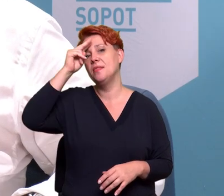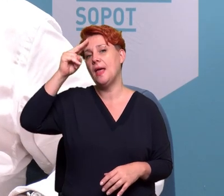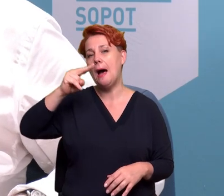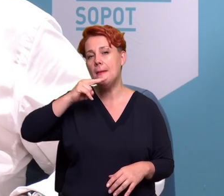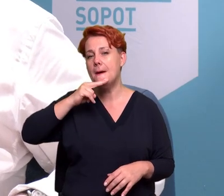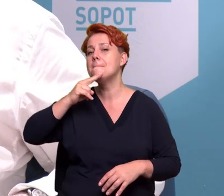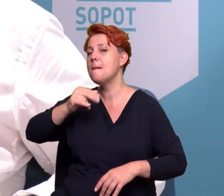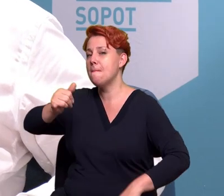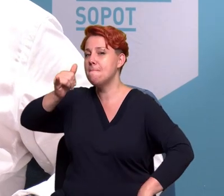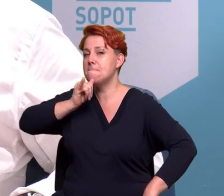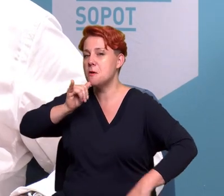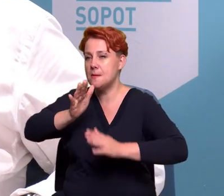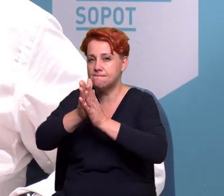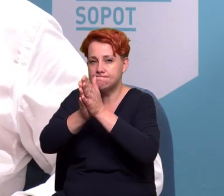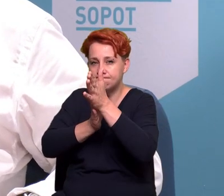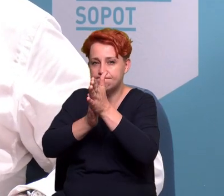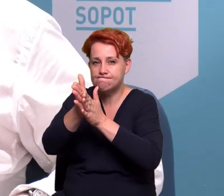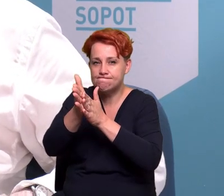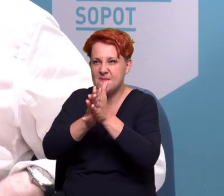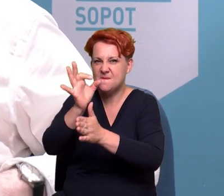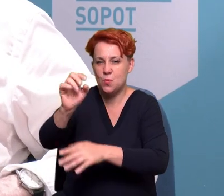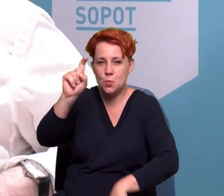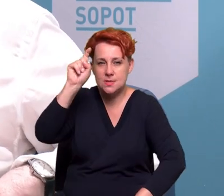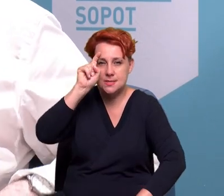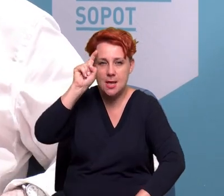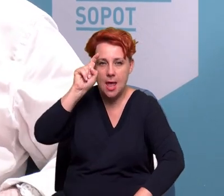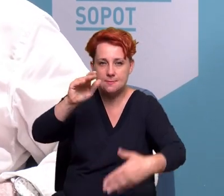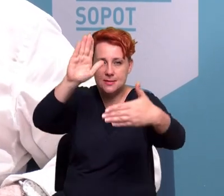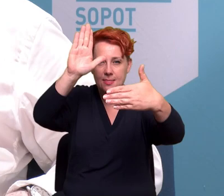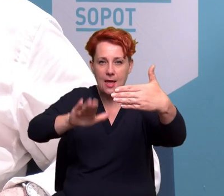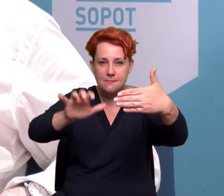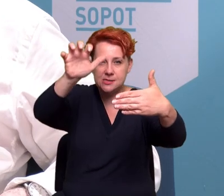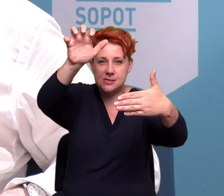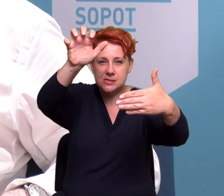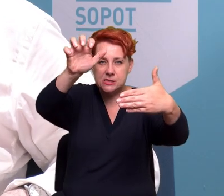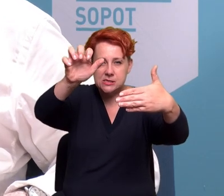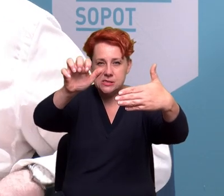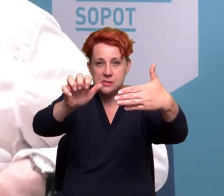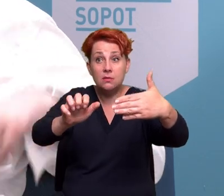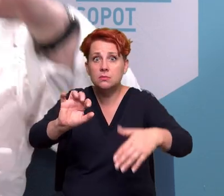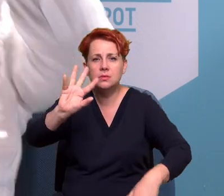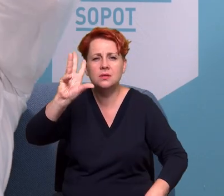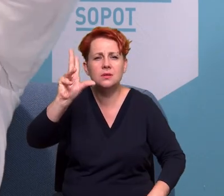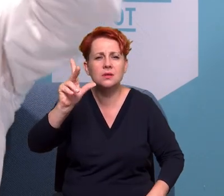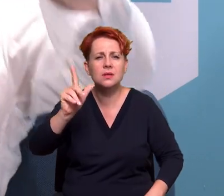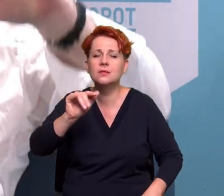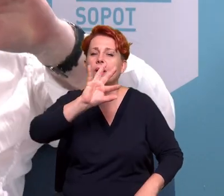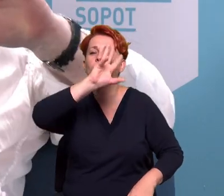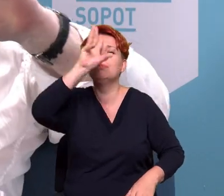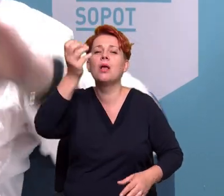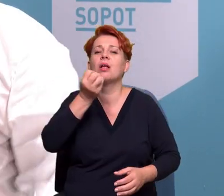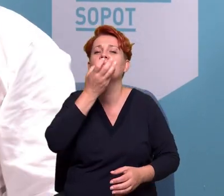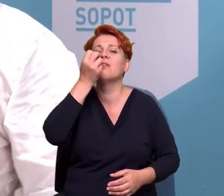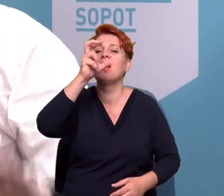podjął zamiar pozbycia się niemieckiej tapety, która zresztą była bardzo piękna, chryzantemy to